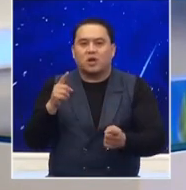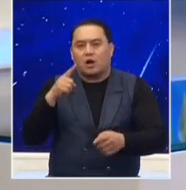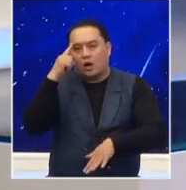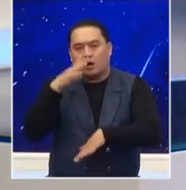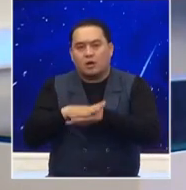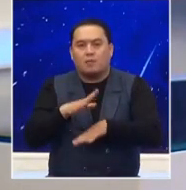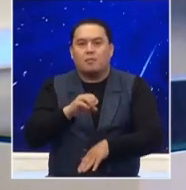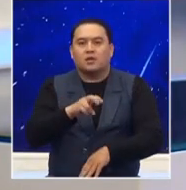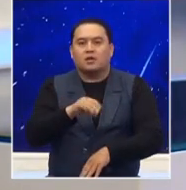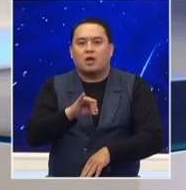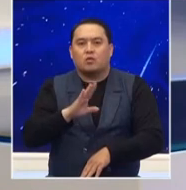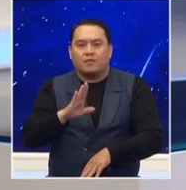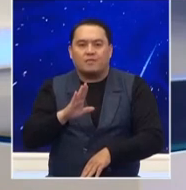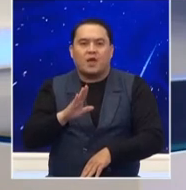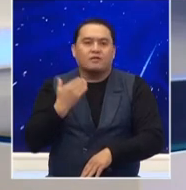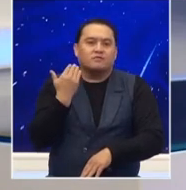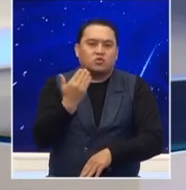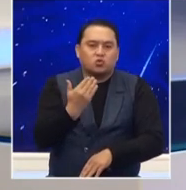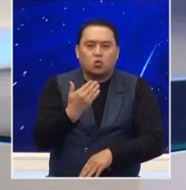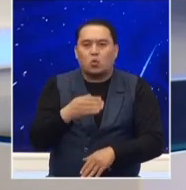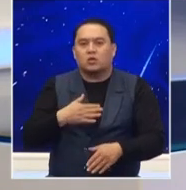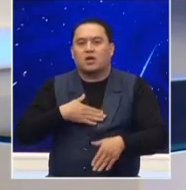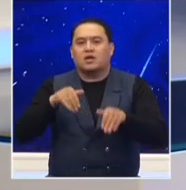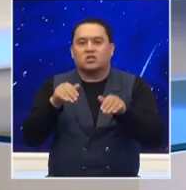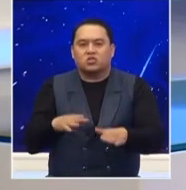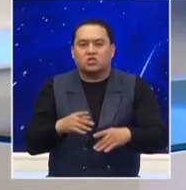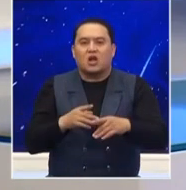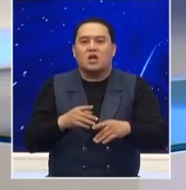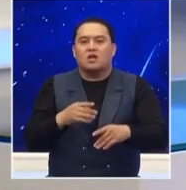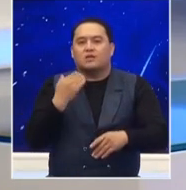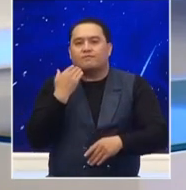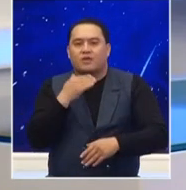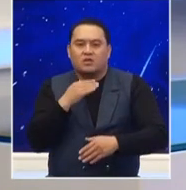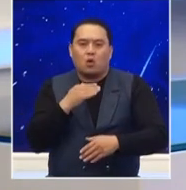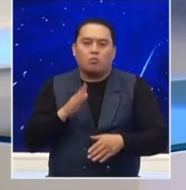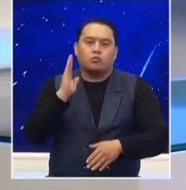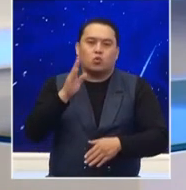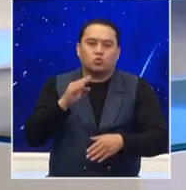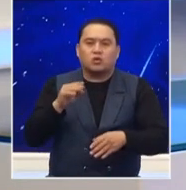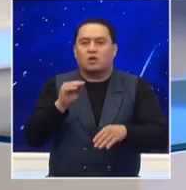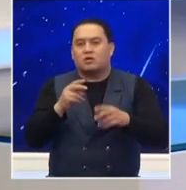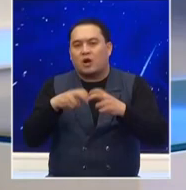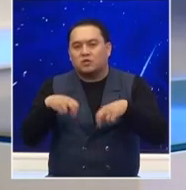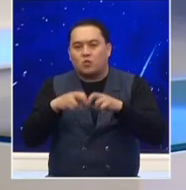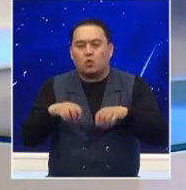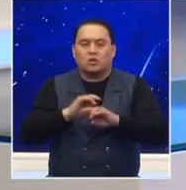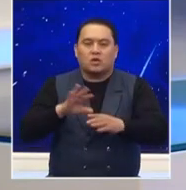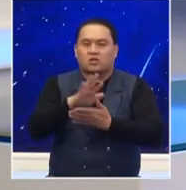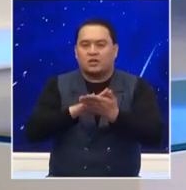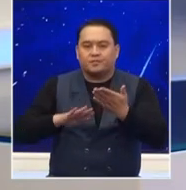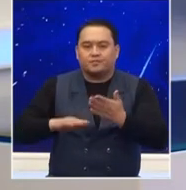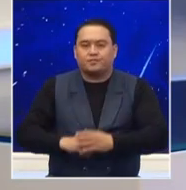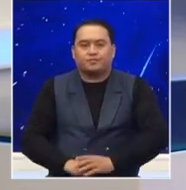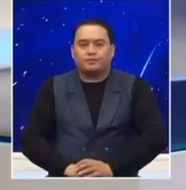главой ЖТСУского края. Какие из задач нашли эффективное решение и что еще предстоит рассмотреть, узнаем из следующего